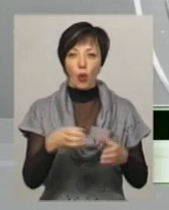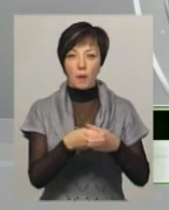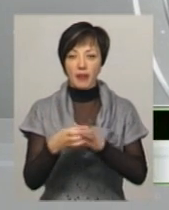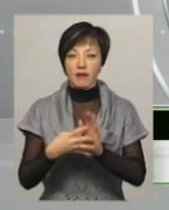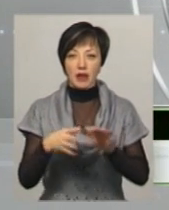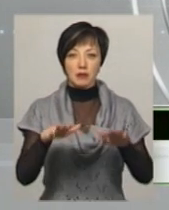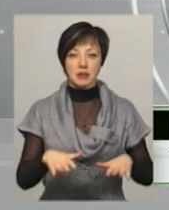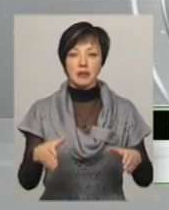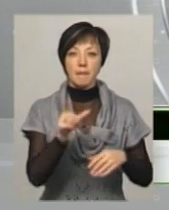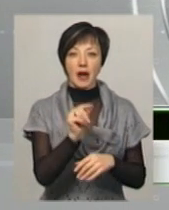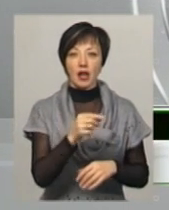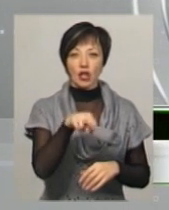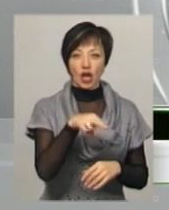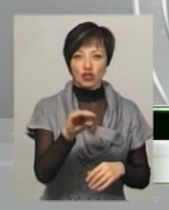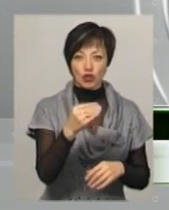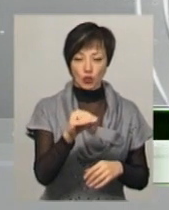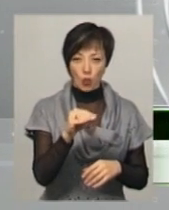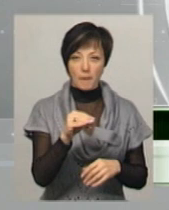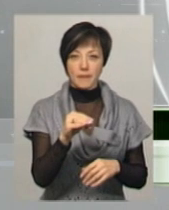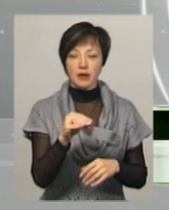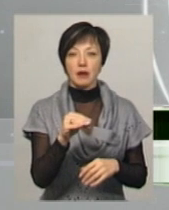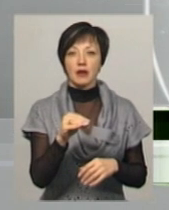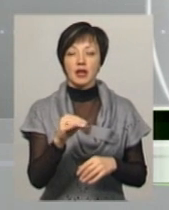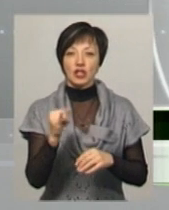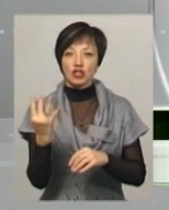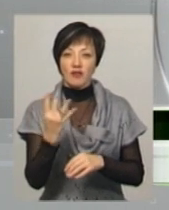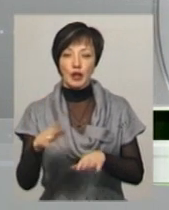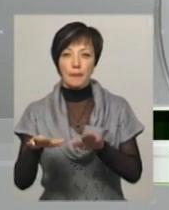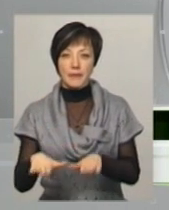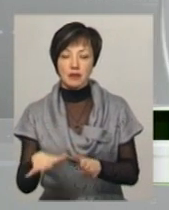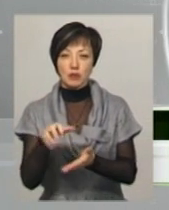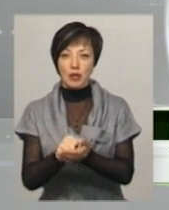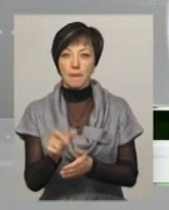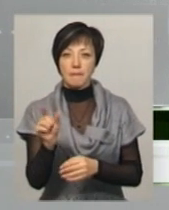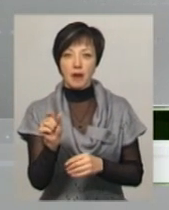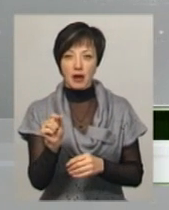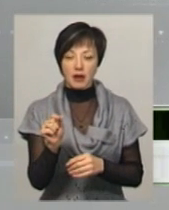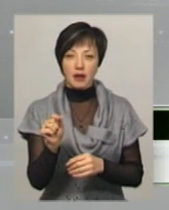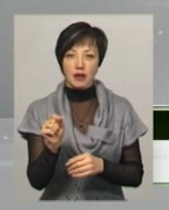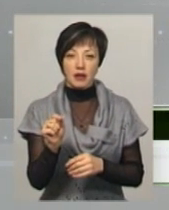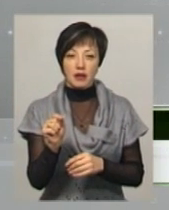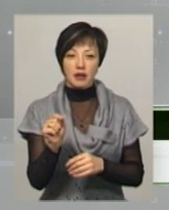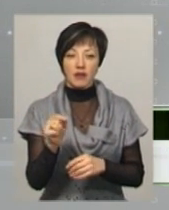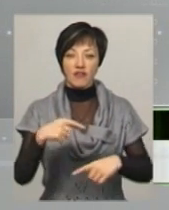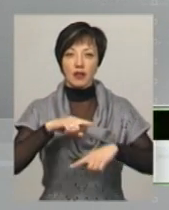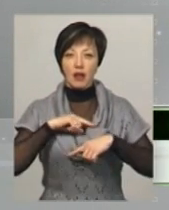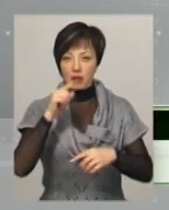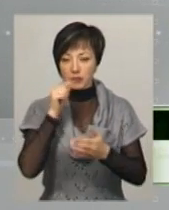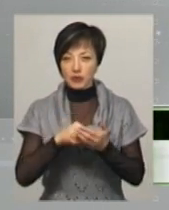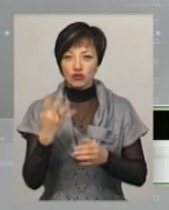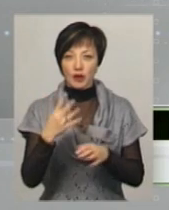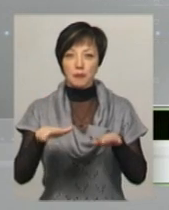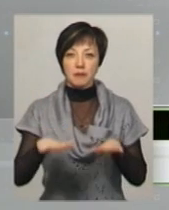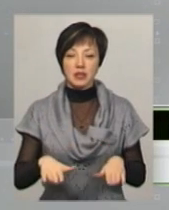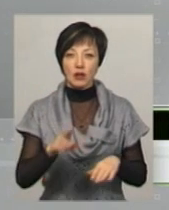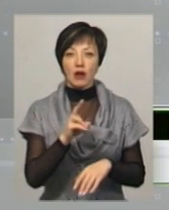стала пара Деражня Житомир – це Войтюк-Товстенко. І четверте місце посіло і виходило в фінал. Ну, зупинилась на четвертому